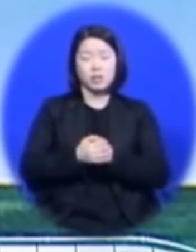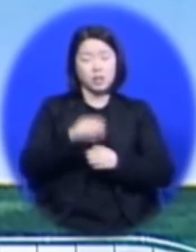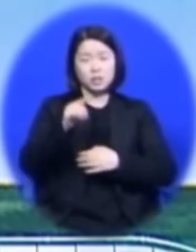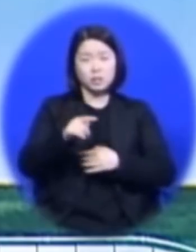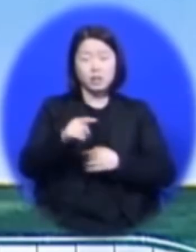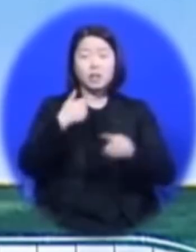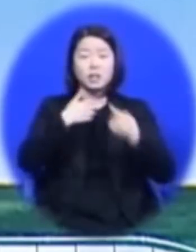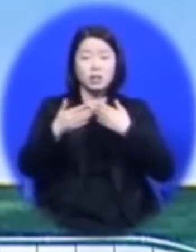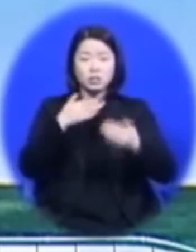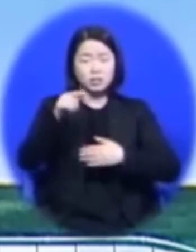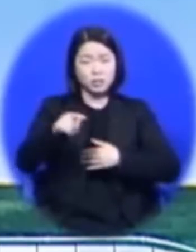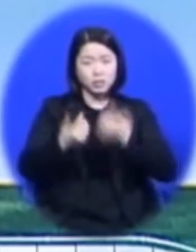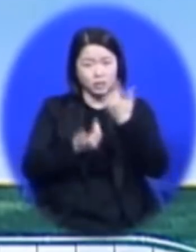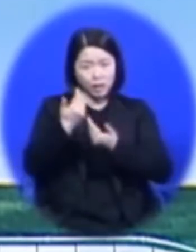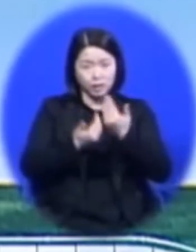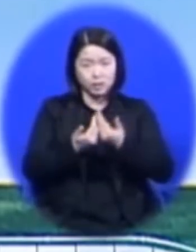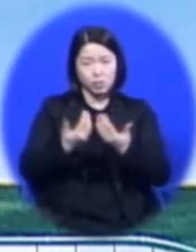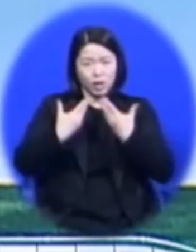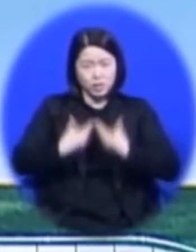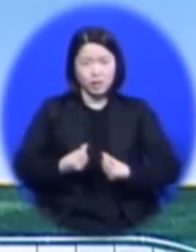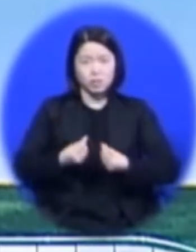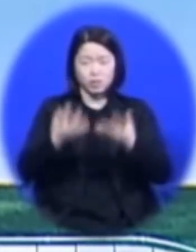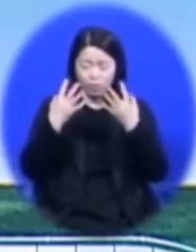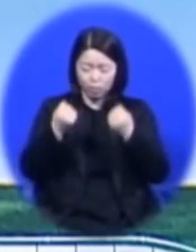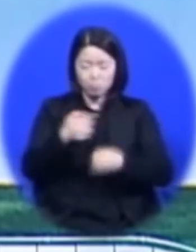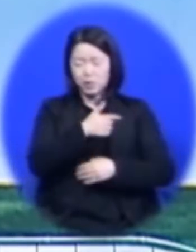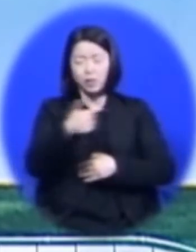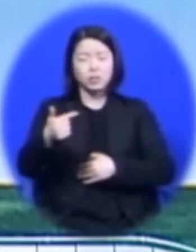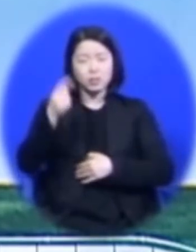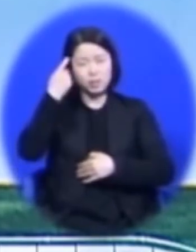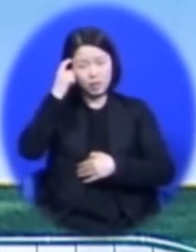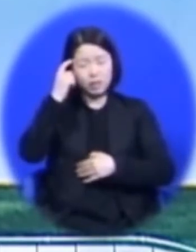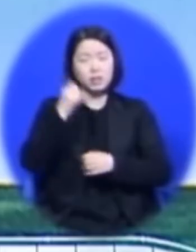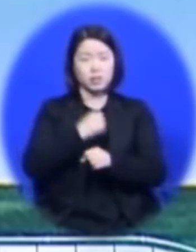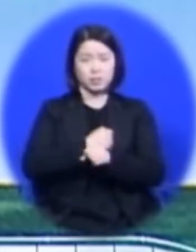그가 겪은 그 갈등과 좌절이 얼마나 클까